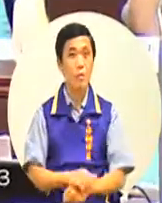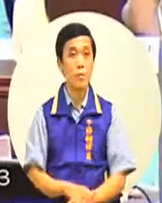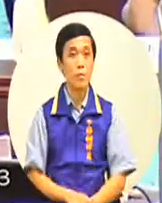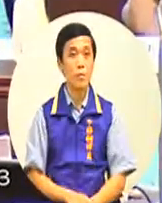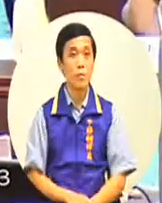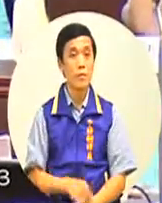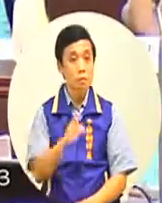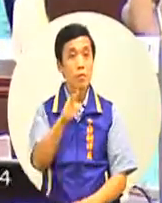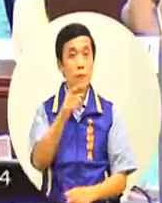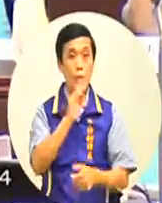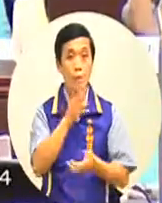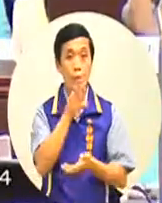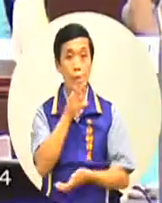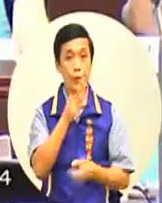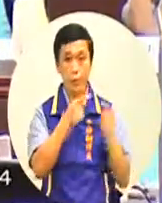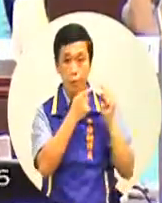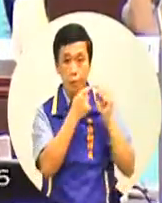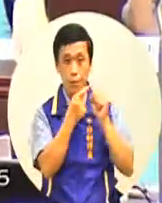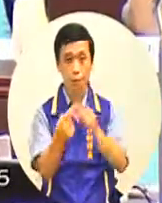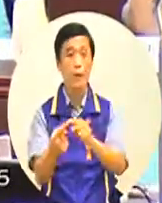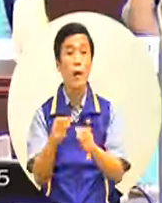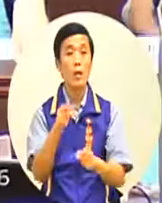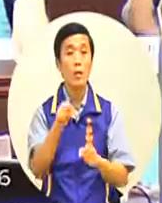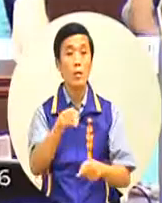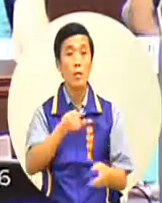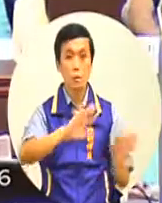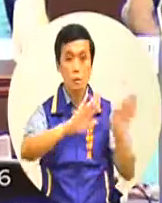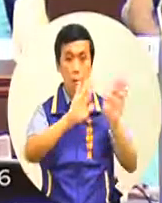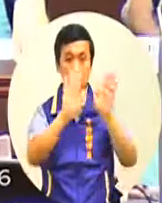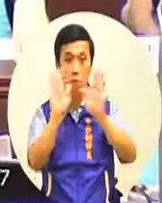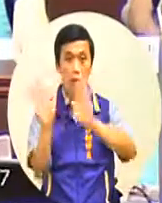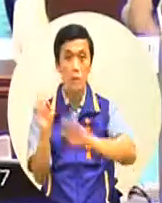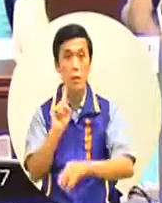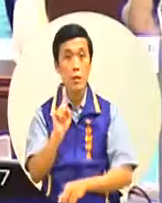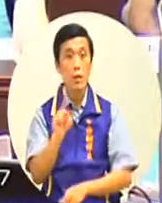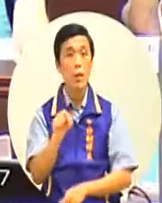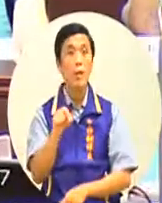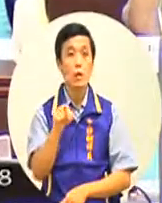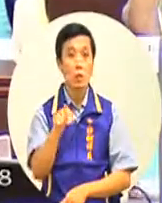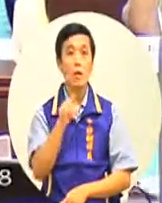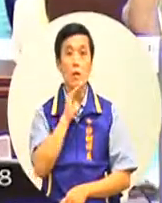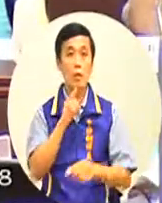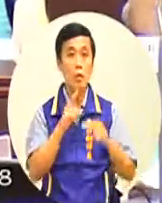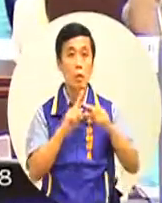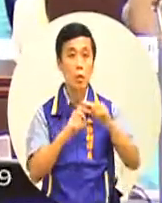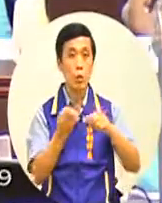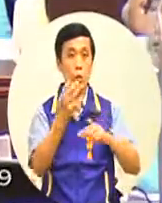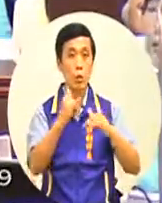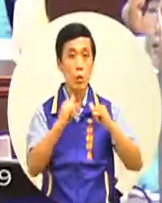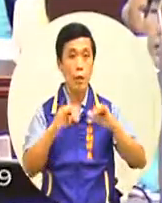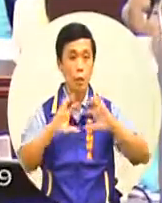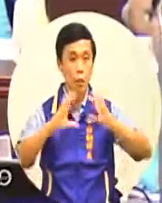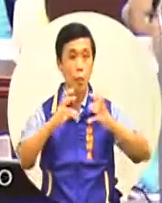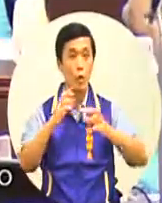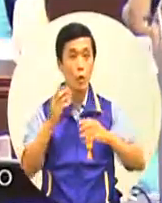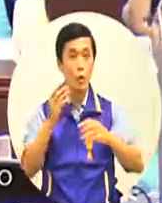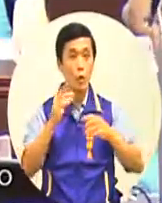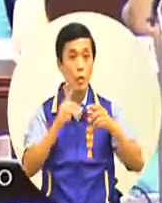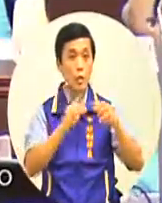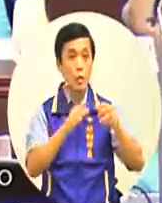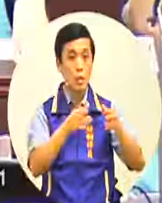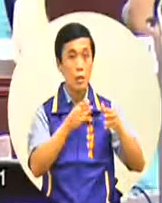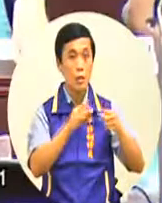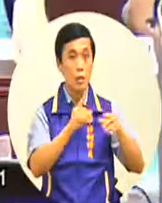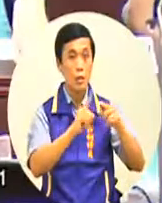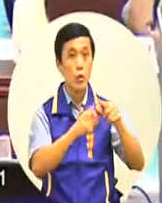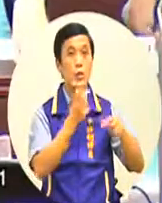你说，你继续说， 对啊，所以这个部分的确，这也是中华民国一直在这个部分从中央认可的